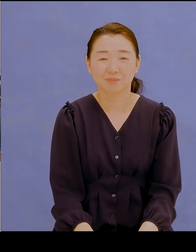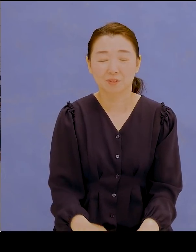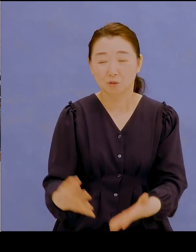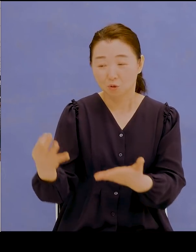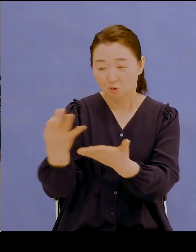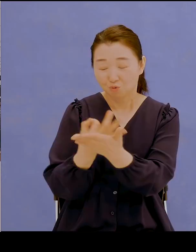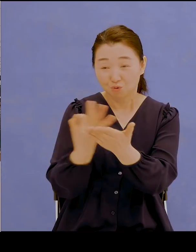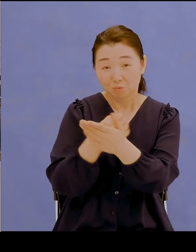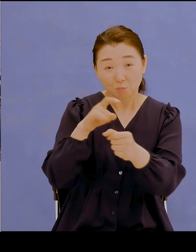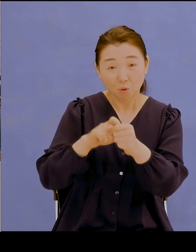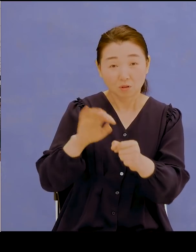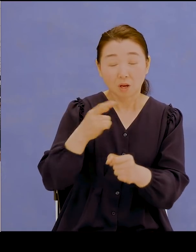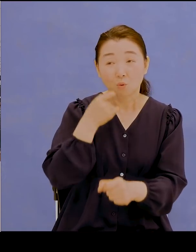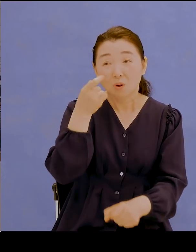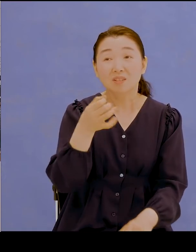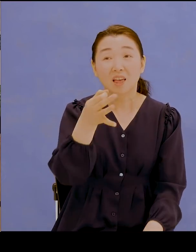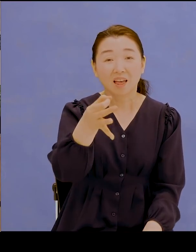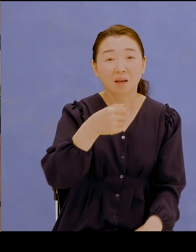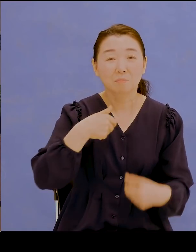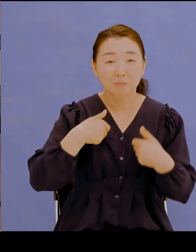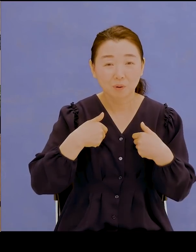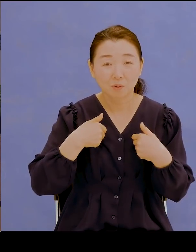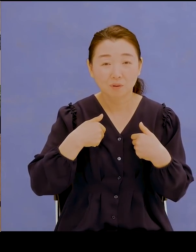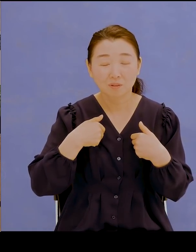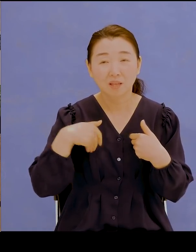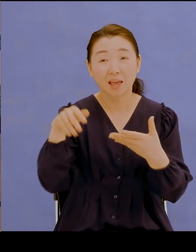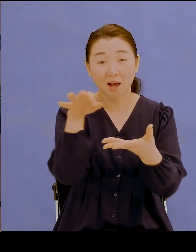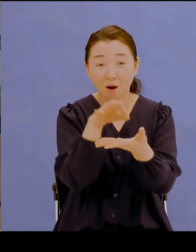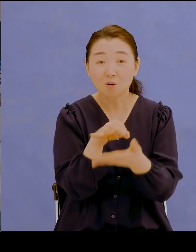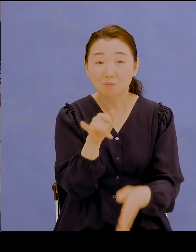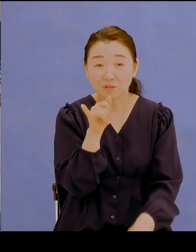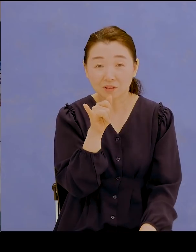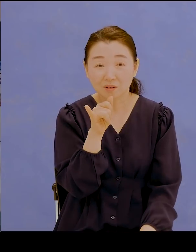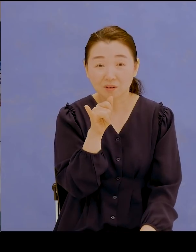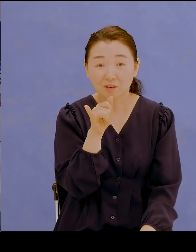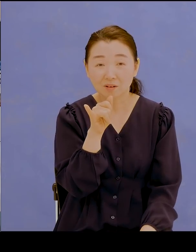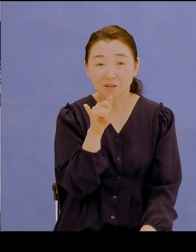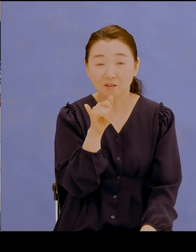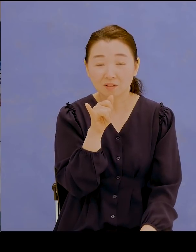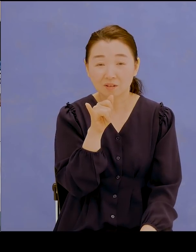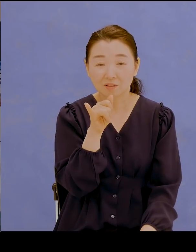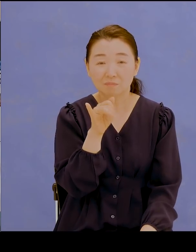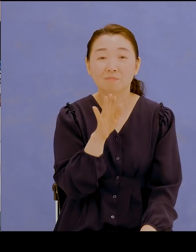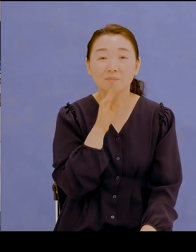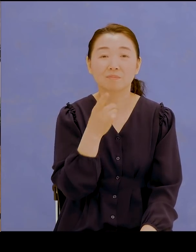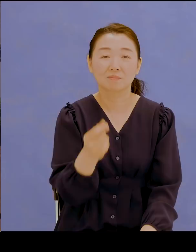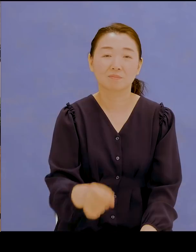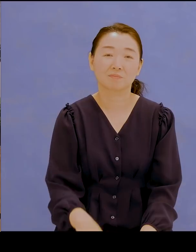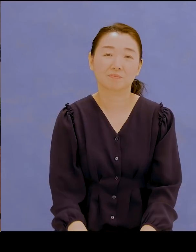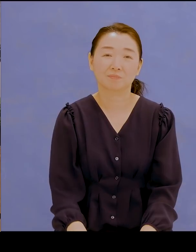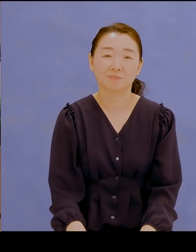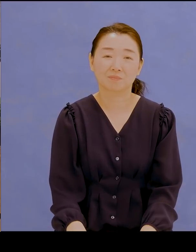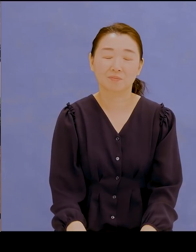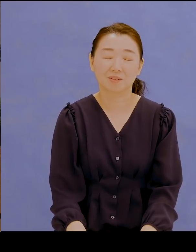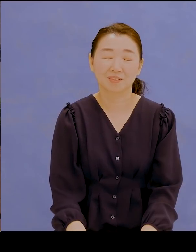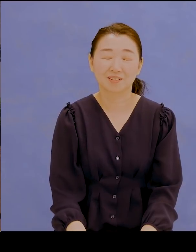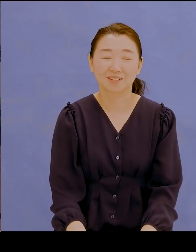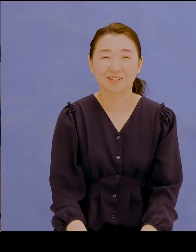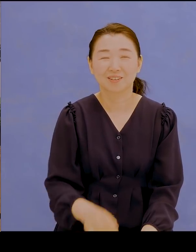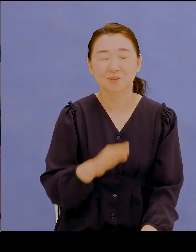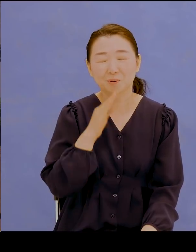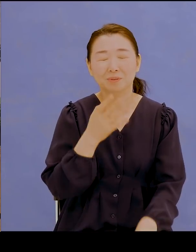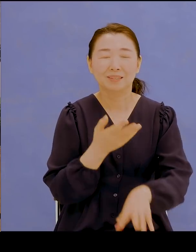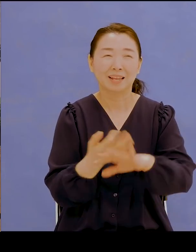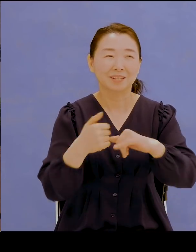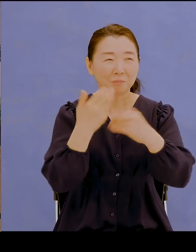수익이 나는 공간이 아닌데 월세를 계속 내야 되는데 헌금하는 거죠. 헌금하는 거죠. 그렇죠. 헌금하듯이 하는 거죠. 네, 네. 그 사실 오지랖이 좀